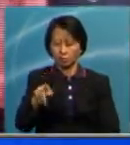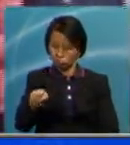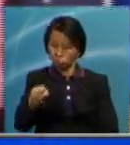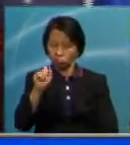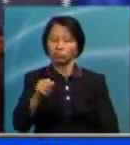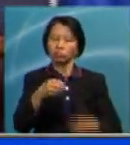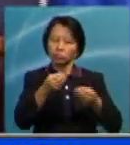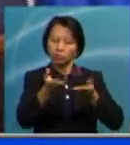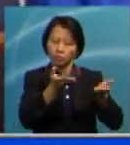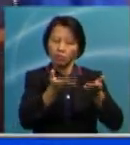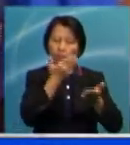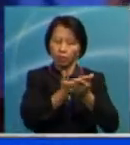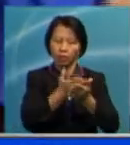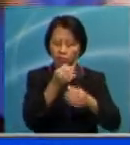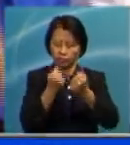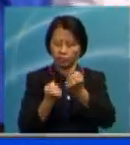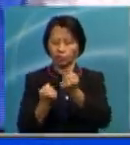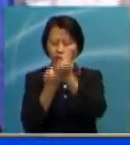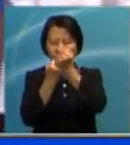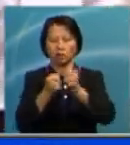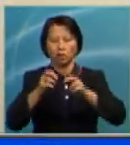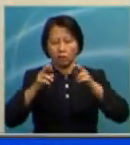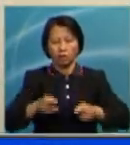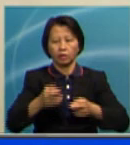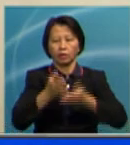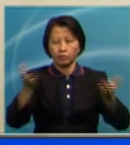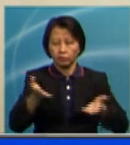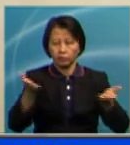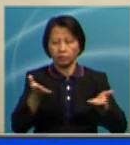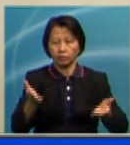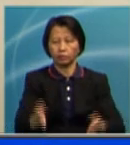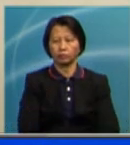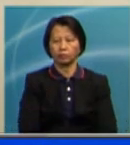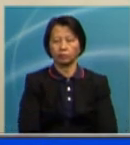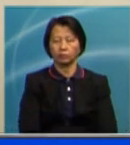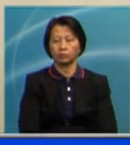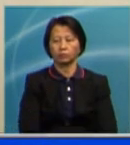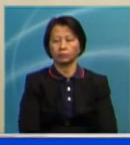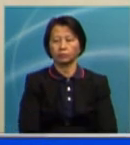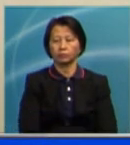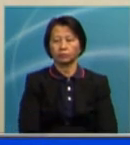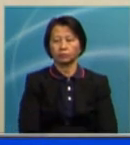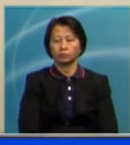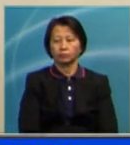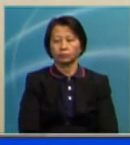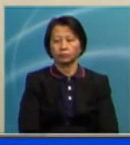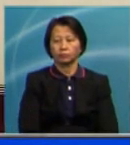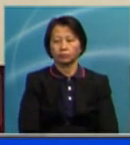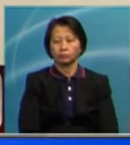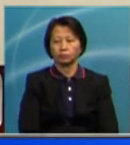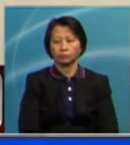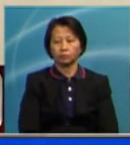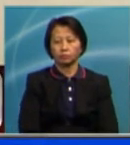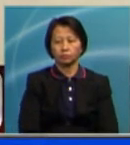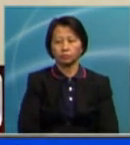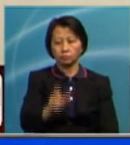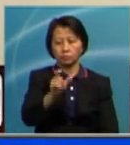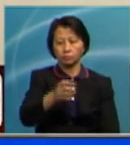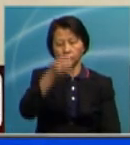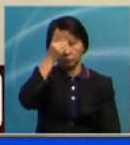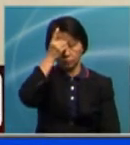perkhidmatan terbaik dan mendapat sokongan padu Pukat Pan ba bukan saja untuk